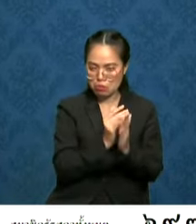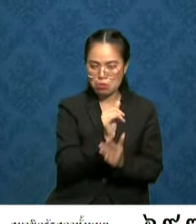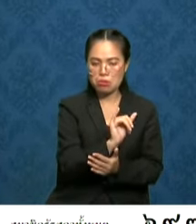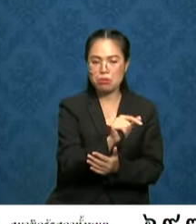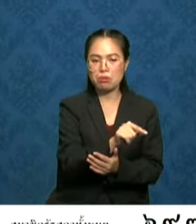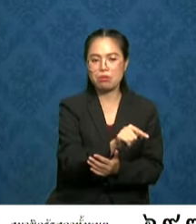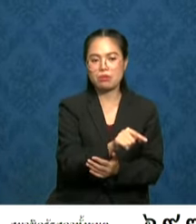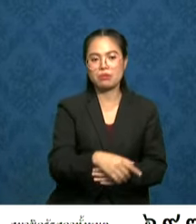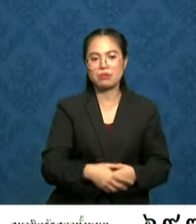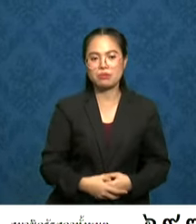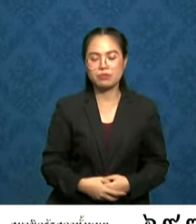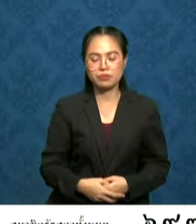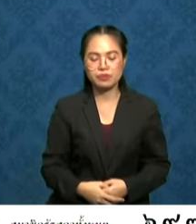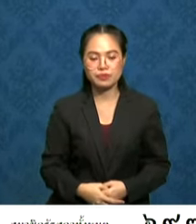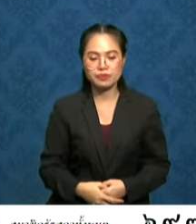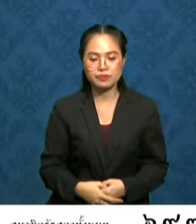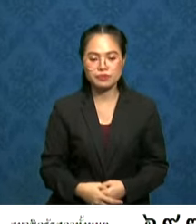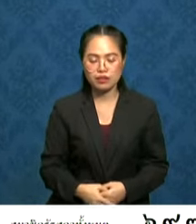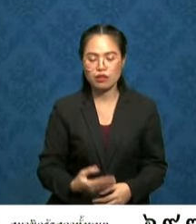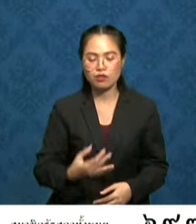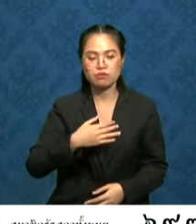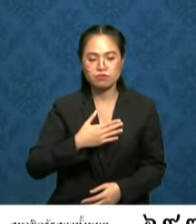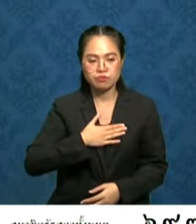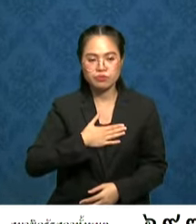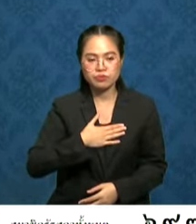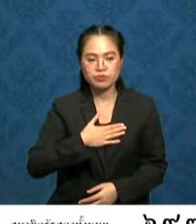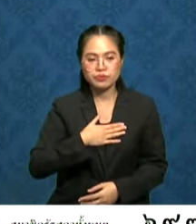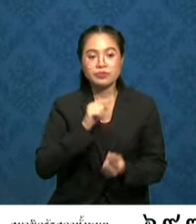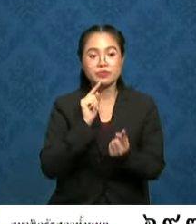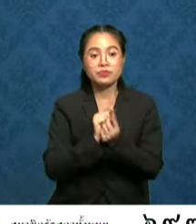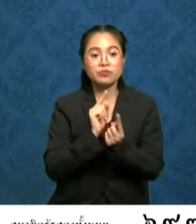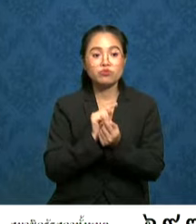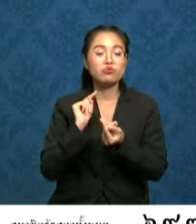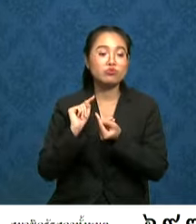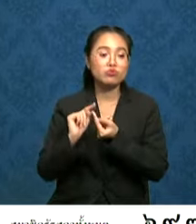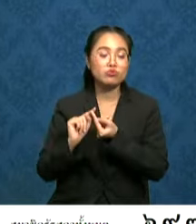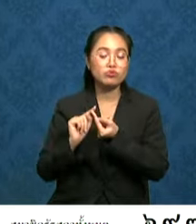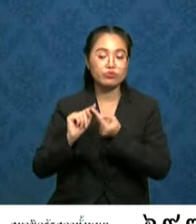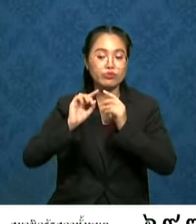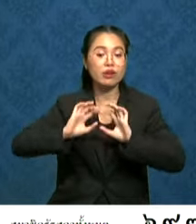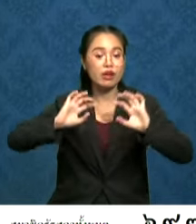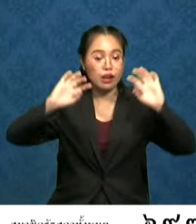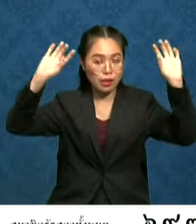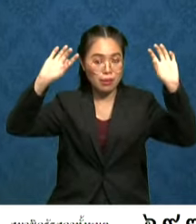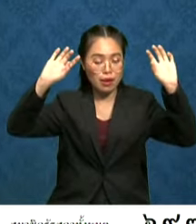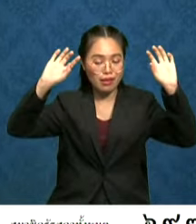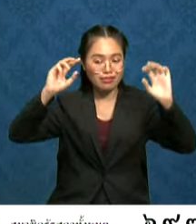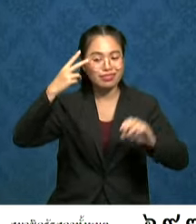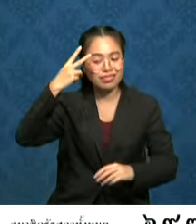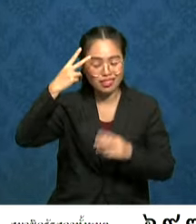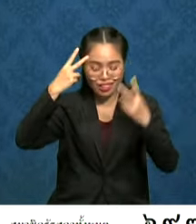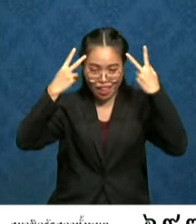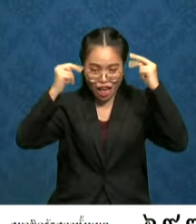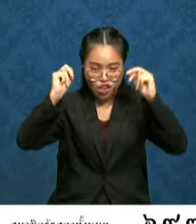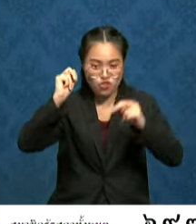ท่านประธานคะนอกจากนี้แล้วนะคะดิฉันก็พบว่าในคำแถลงของรัฐบาลชุดนี้มีการตัดข้อ